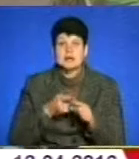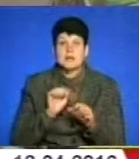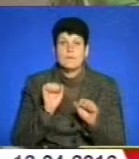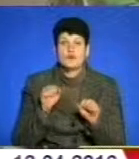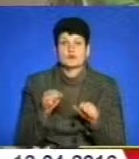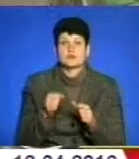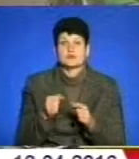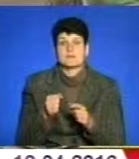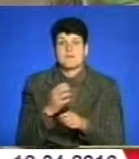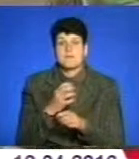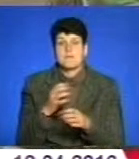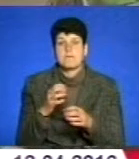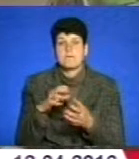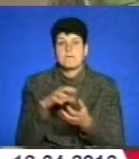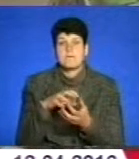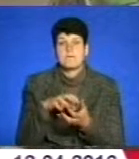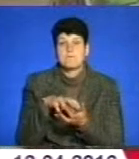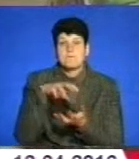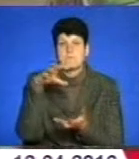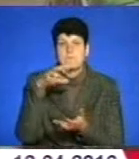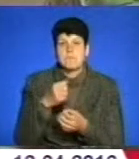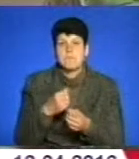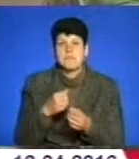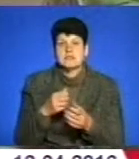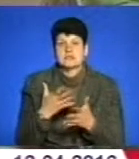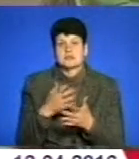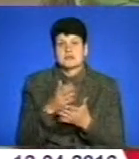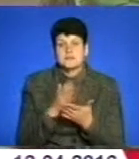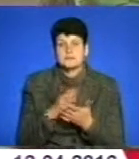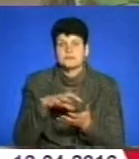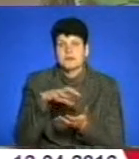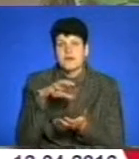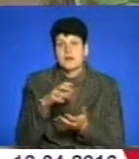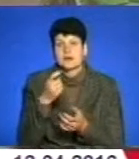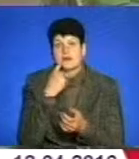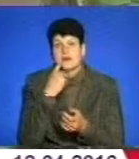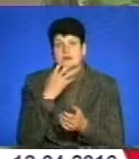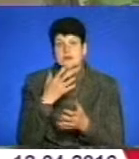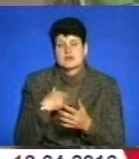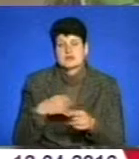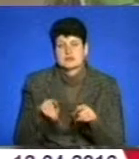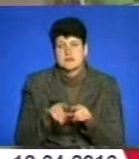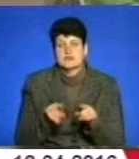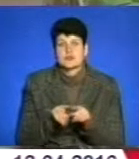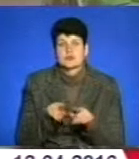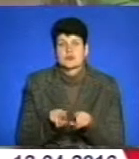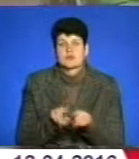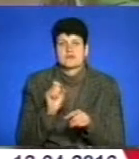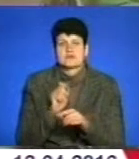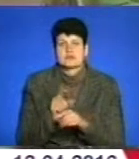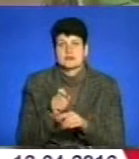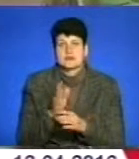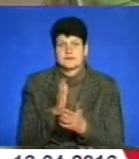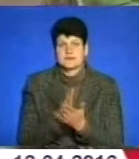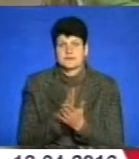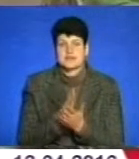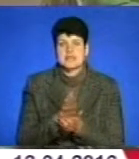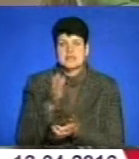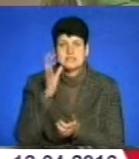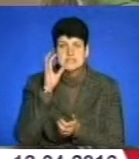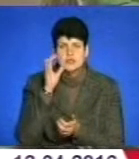бути яйця, це може бути що завгодно. У нас свято не свято, у нас завжди є одні ті самі задачі. Тобто якісь